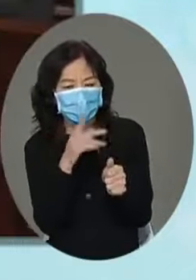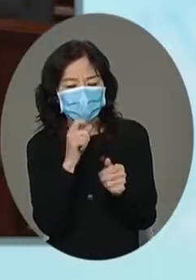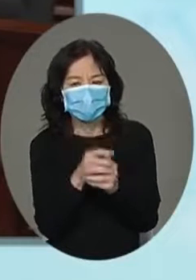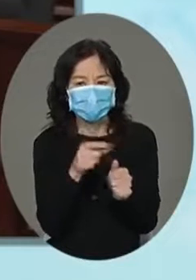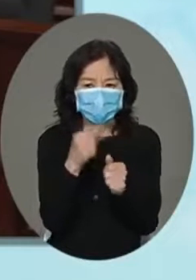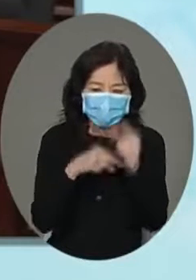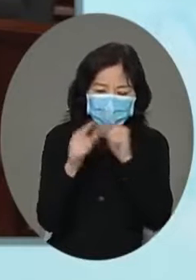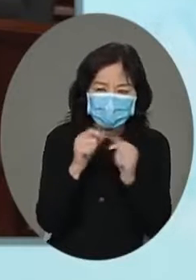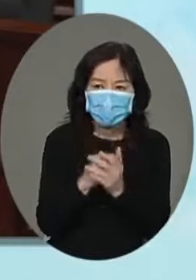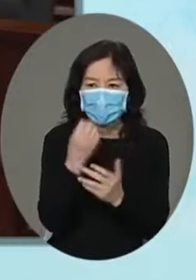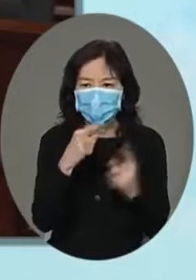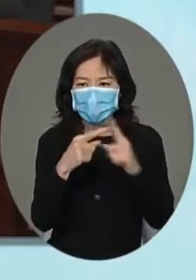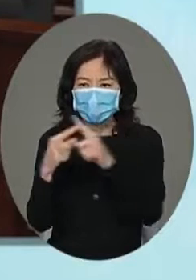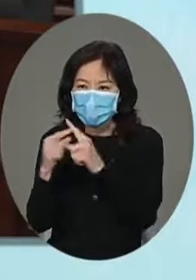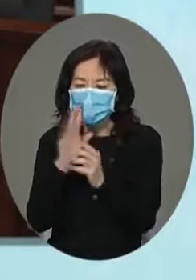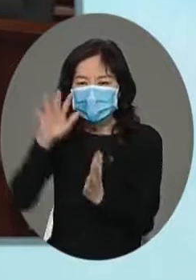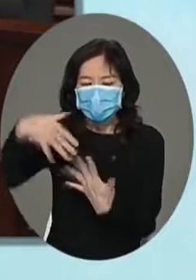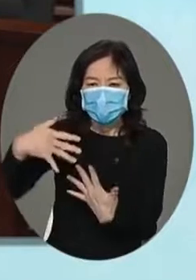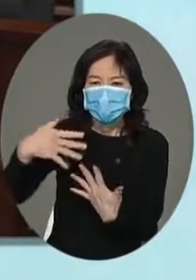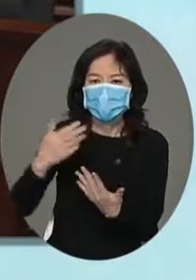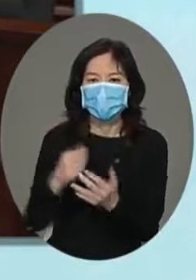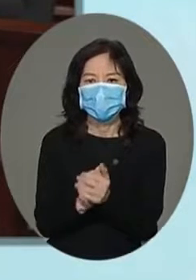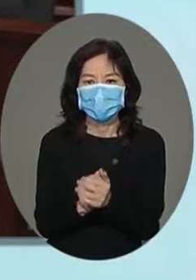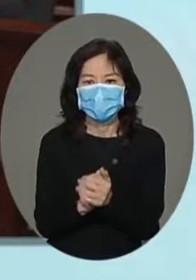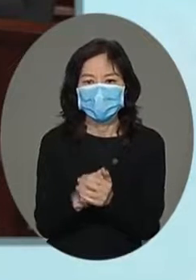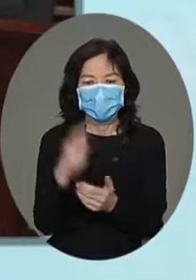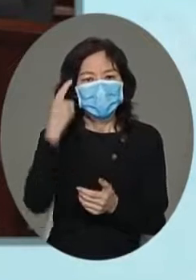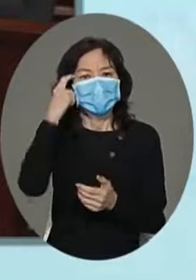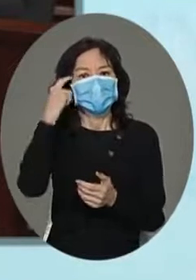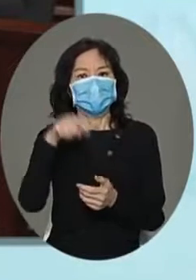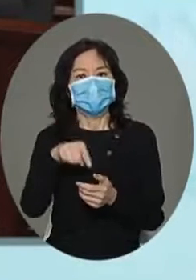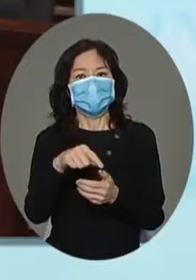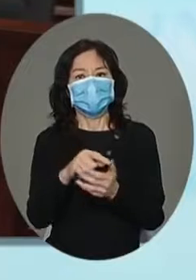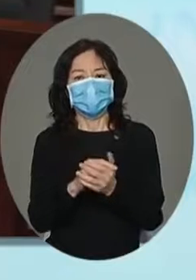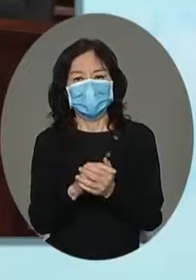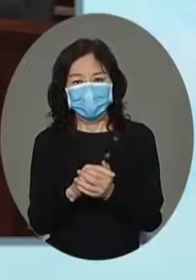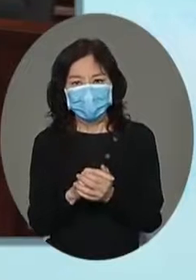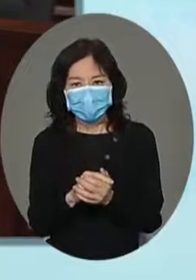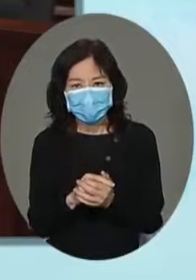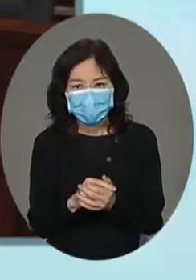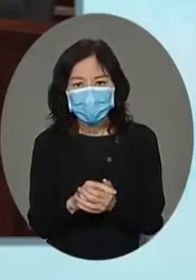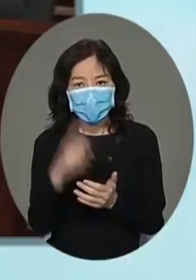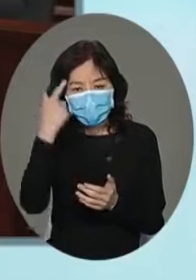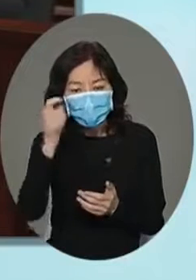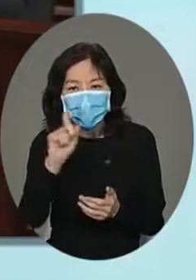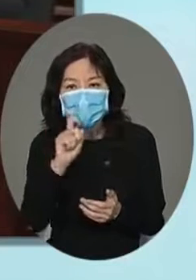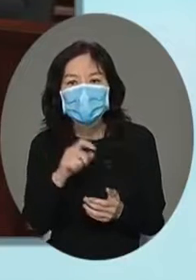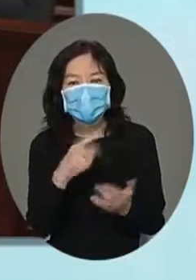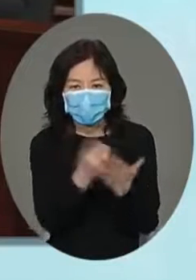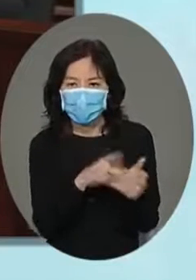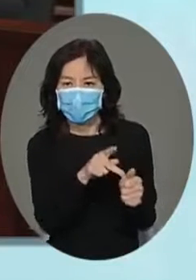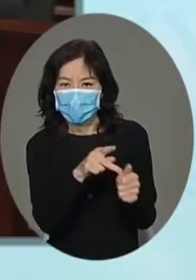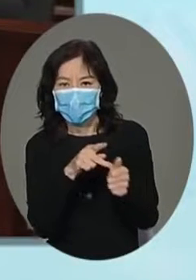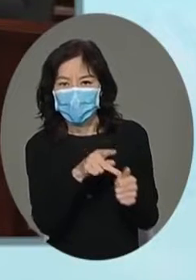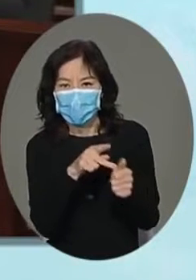又說會令到香港變成大監倉等等，大家就可以想像了，其實他們都是希望利用這條